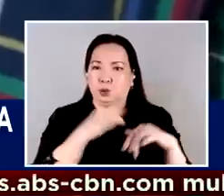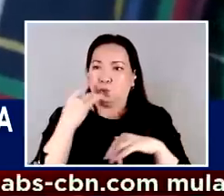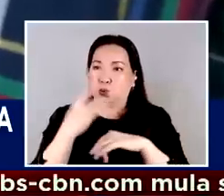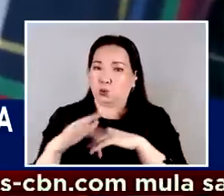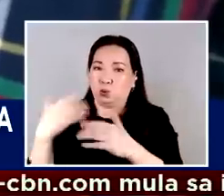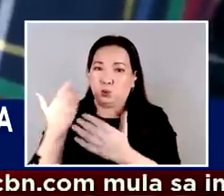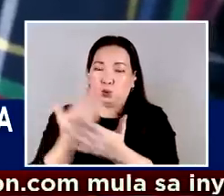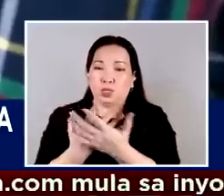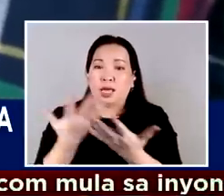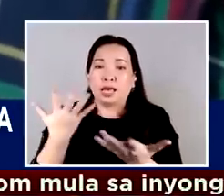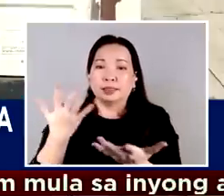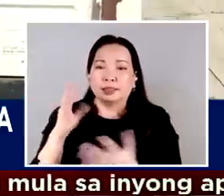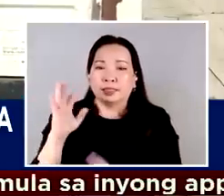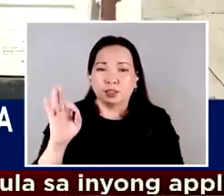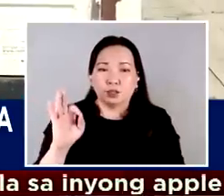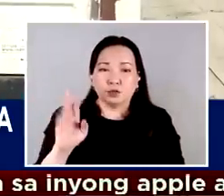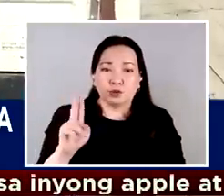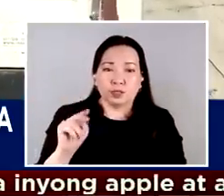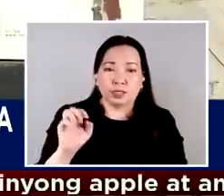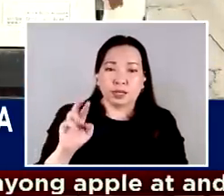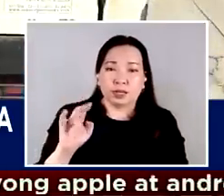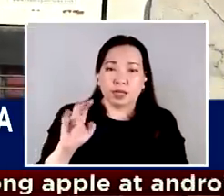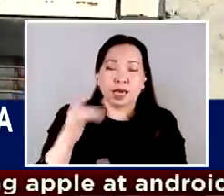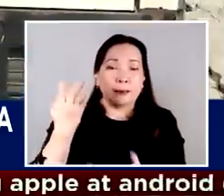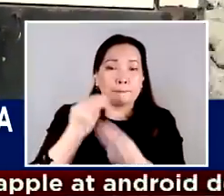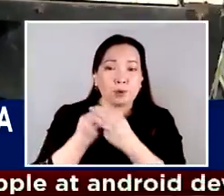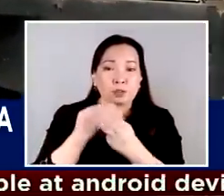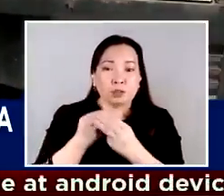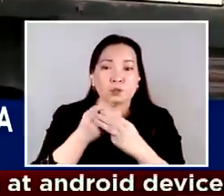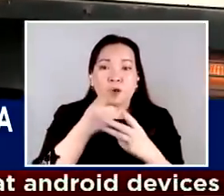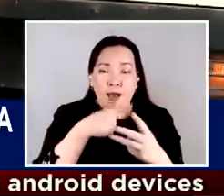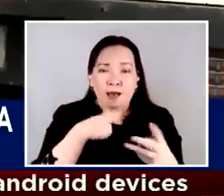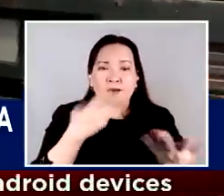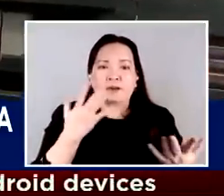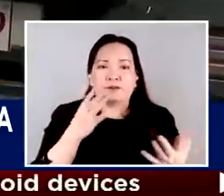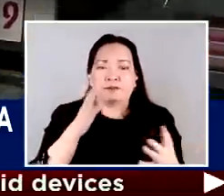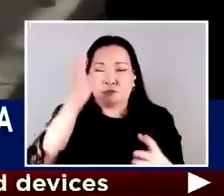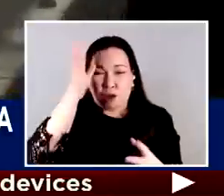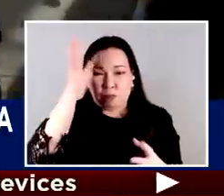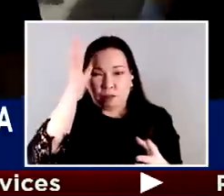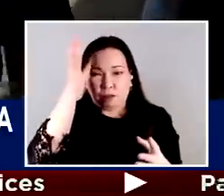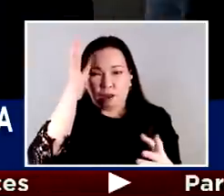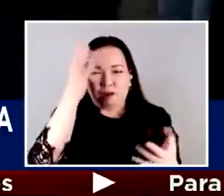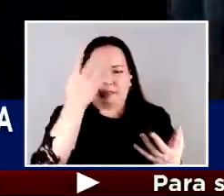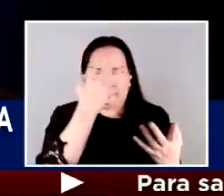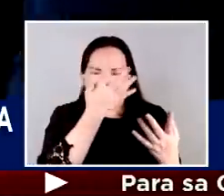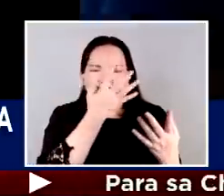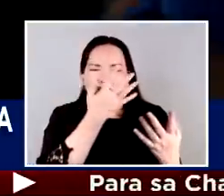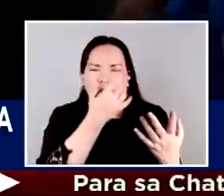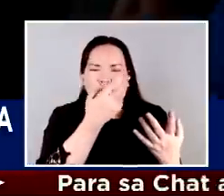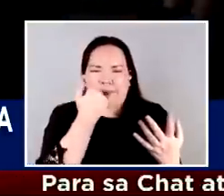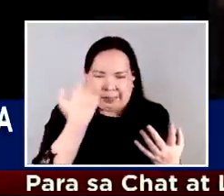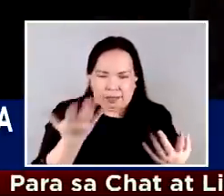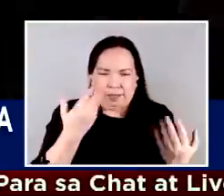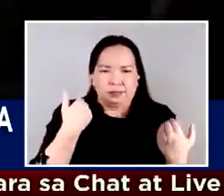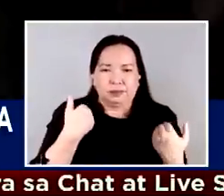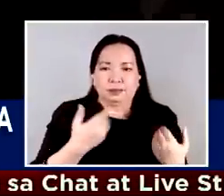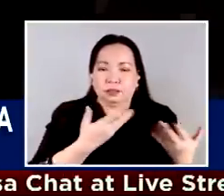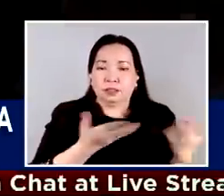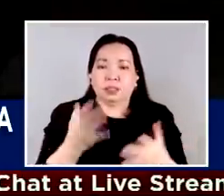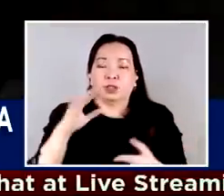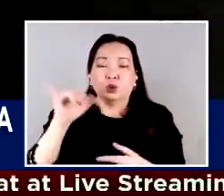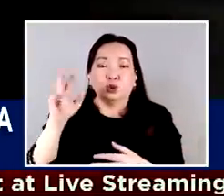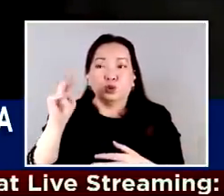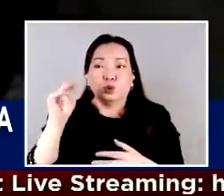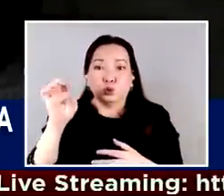punerarya sa Muntinlupa kung saan dinala ang bangkay ng kanilang padre de pamilya. Hunyo nitong taon, nang ilipat sa New